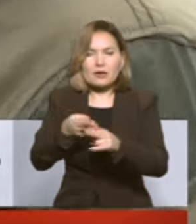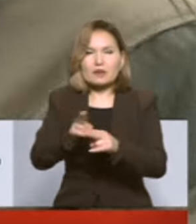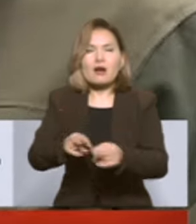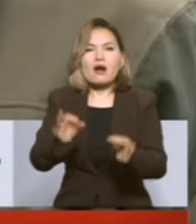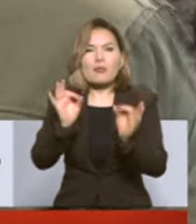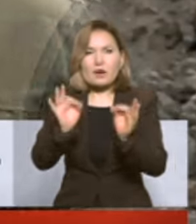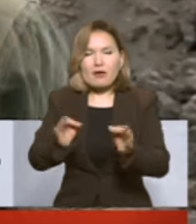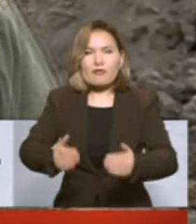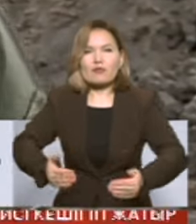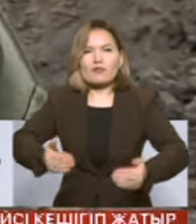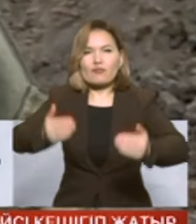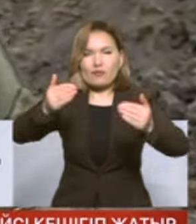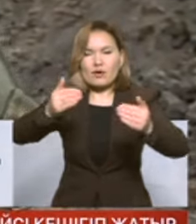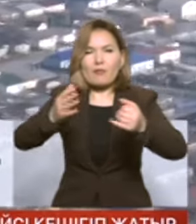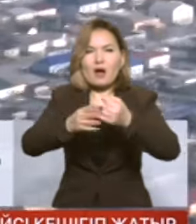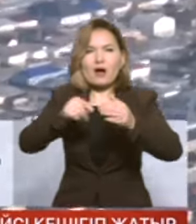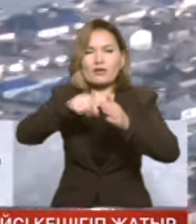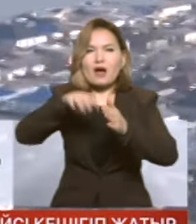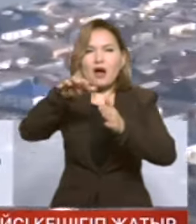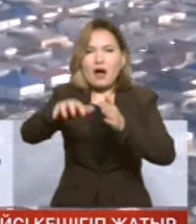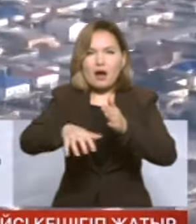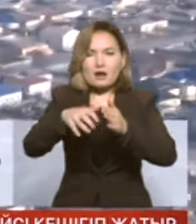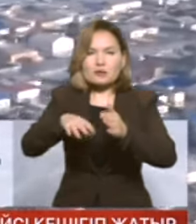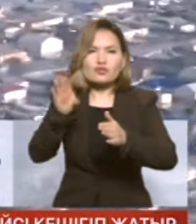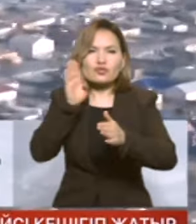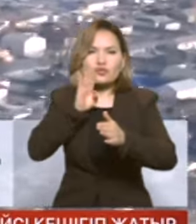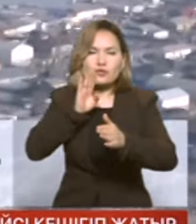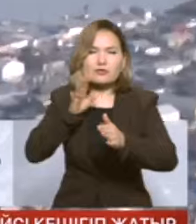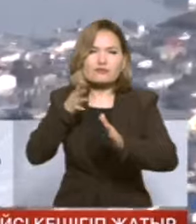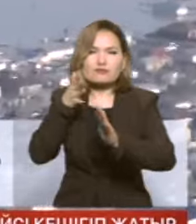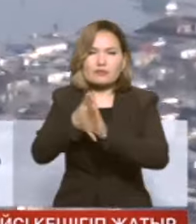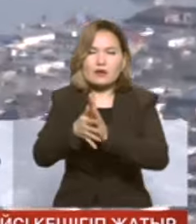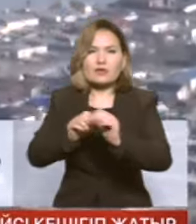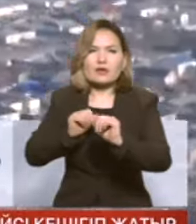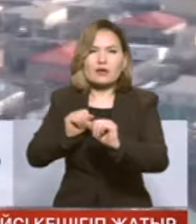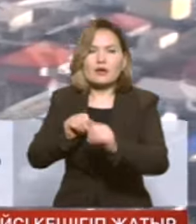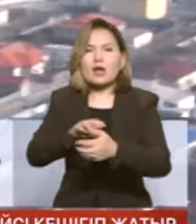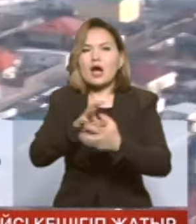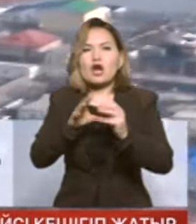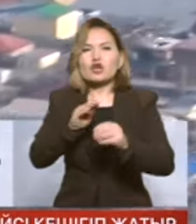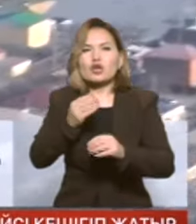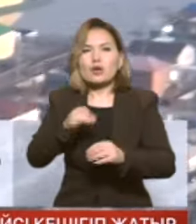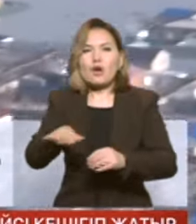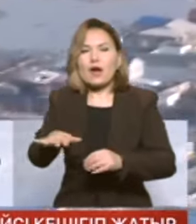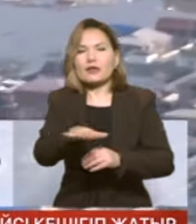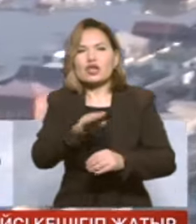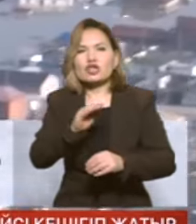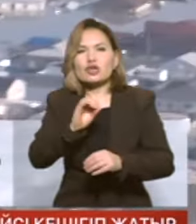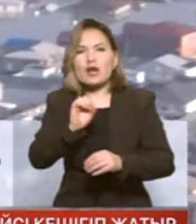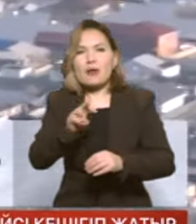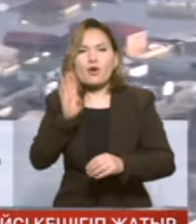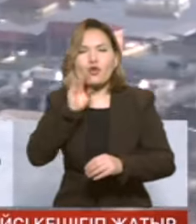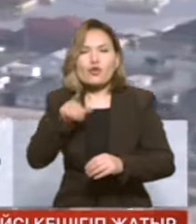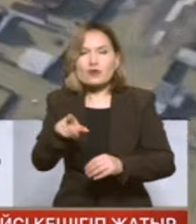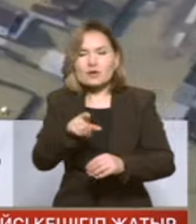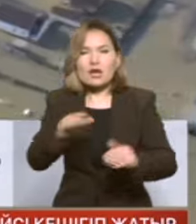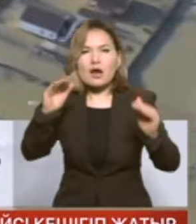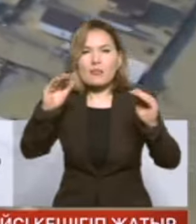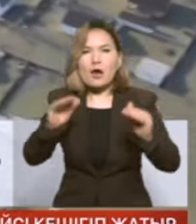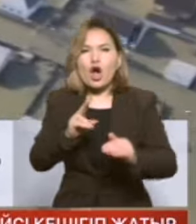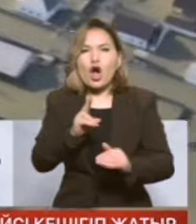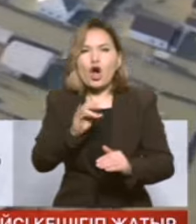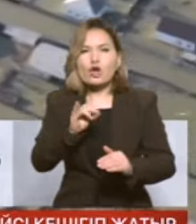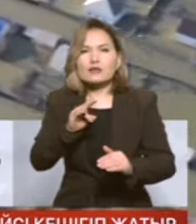санаймын, мына қазылып жатқан каналдарды. Ал Жылой ауданында жем өзенінің деңгейі едәуір түсті.